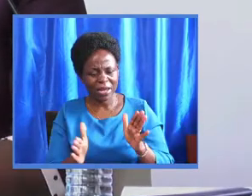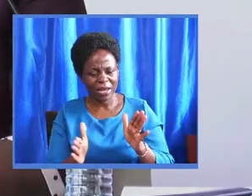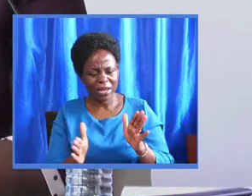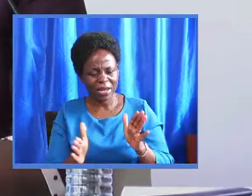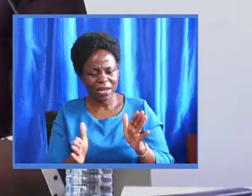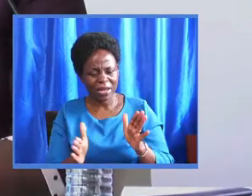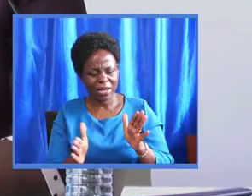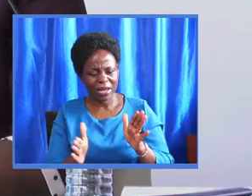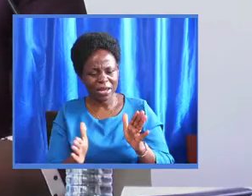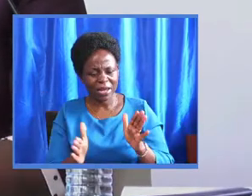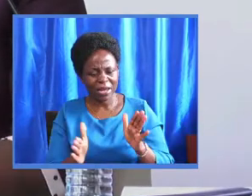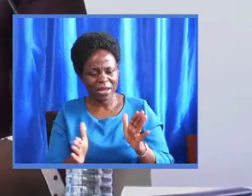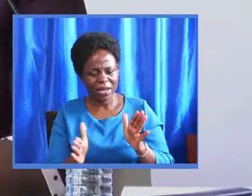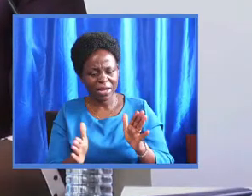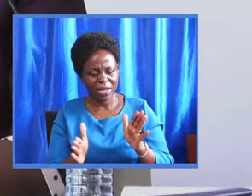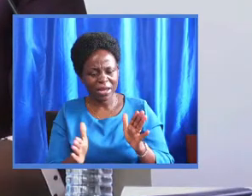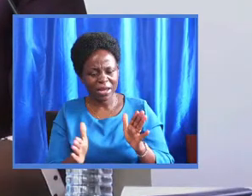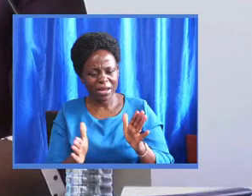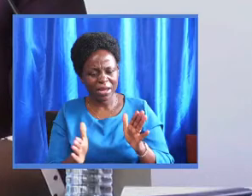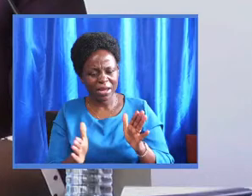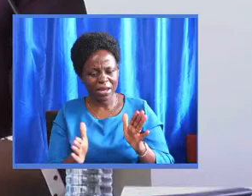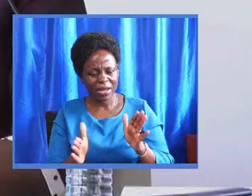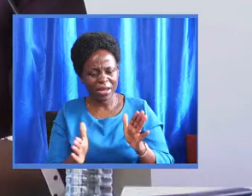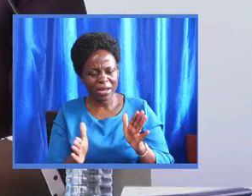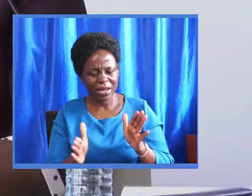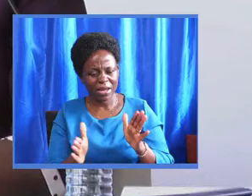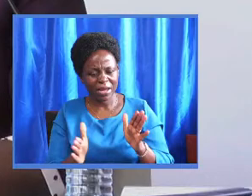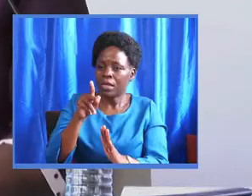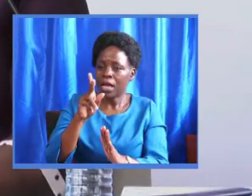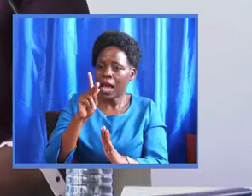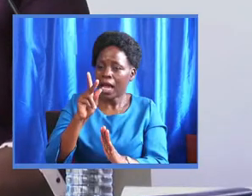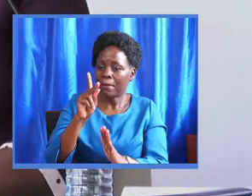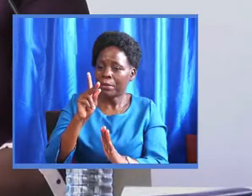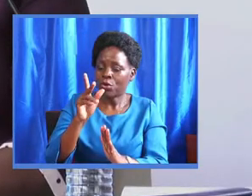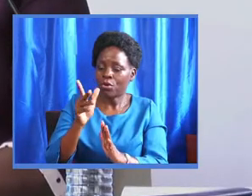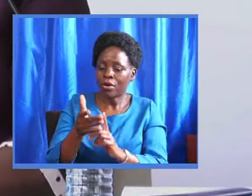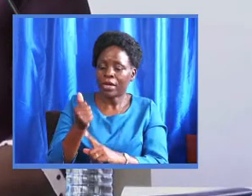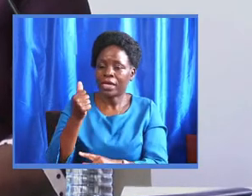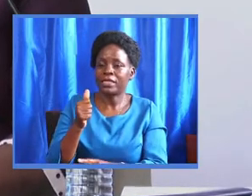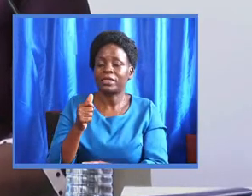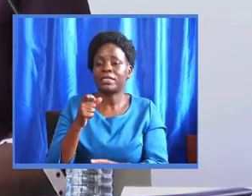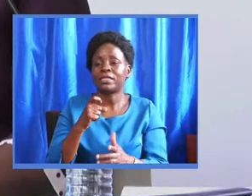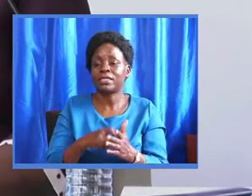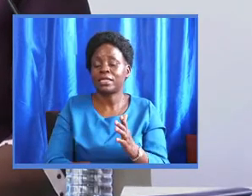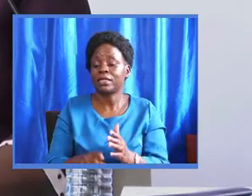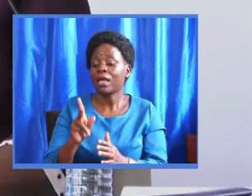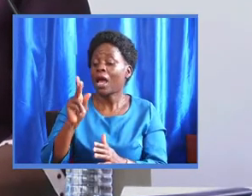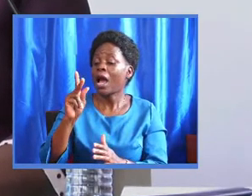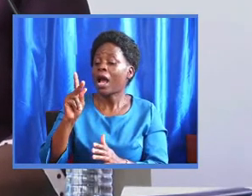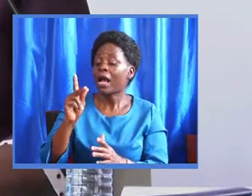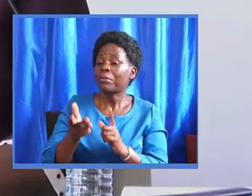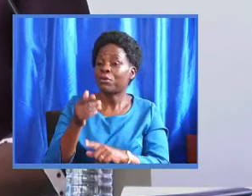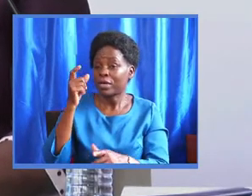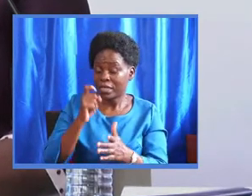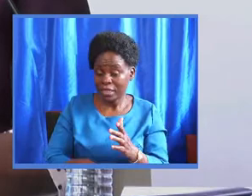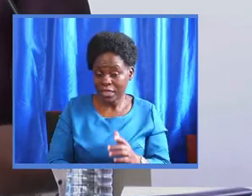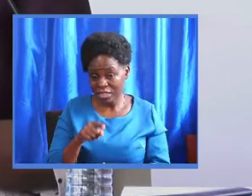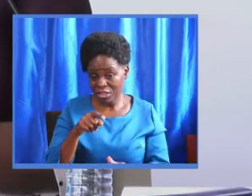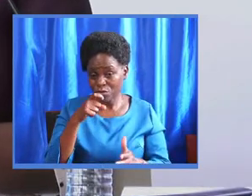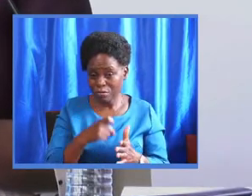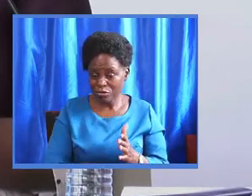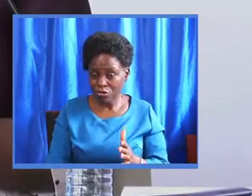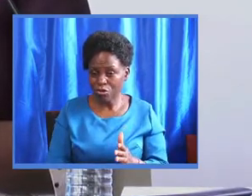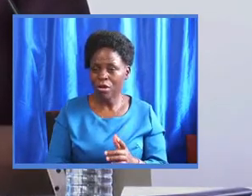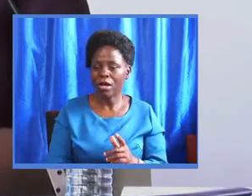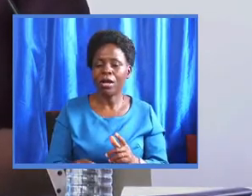kyokulakulanyiza kibeerako kye tuyita capital gains tax. Capital gains tax gwe musolo